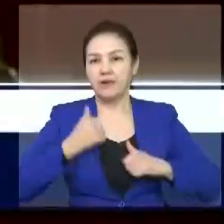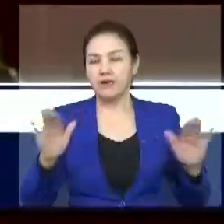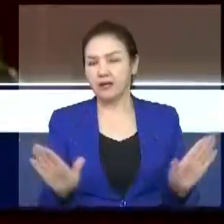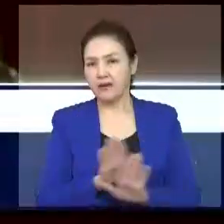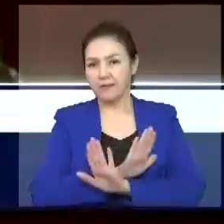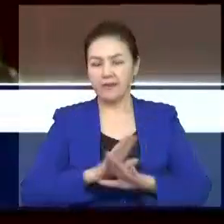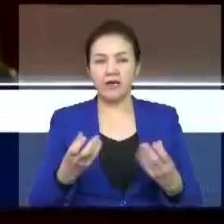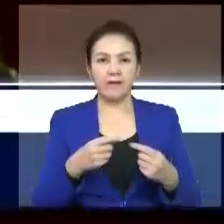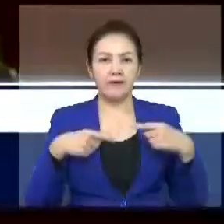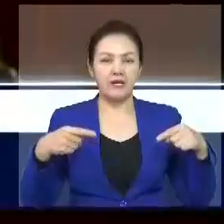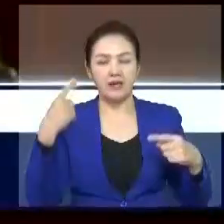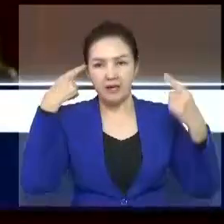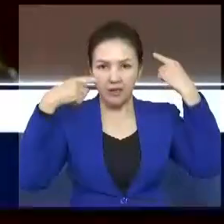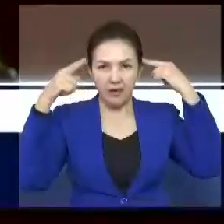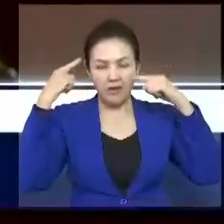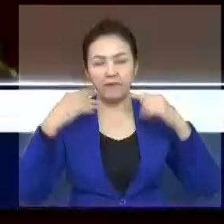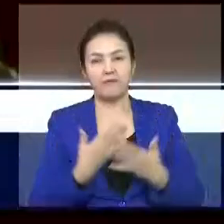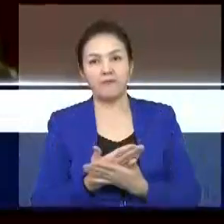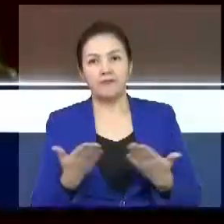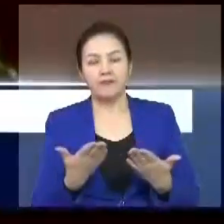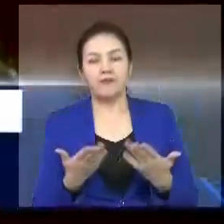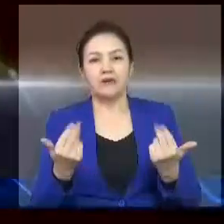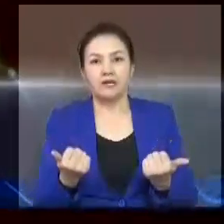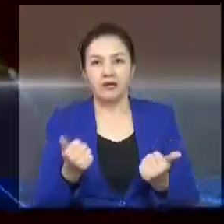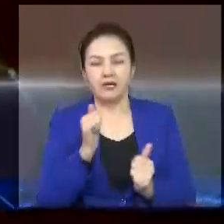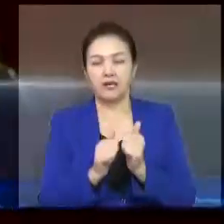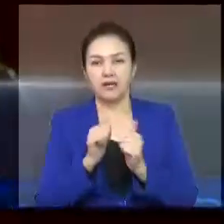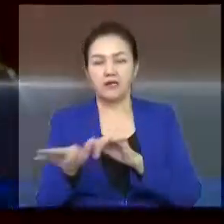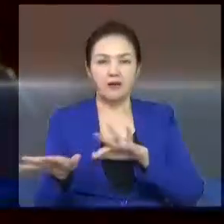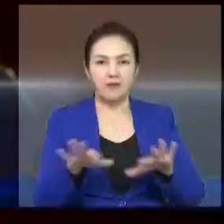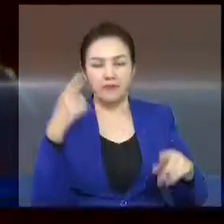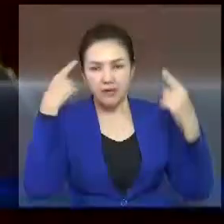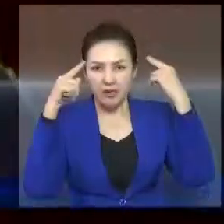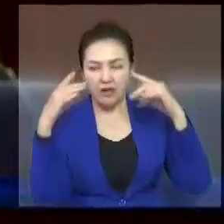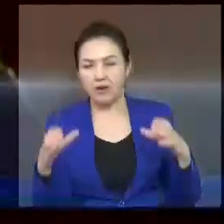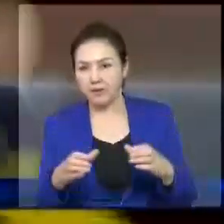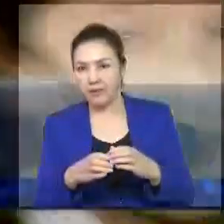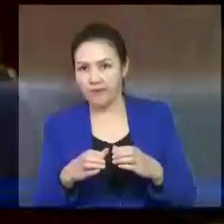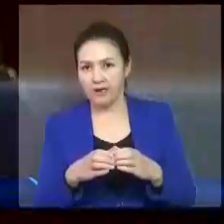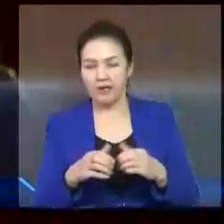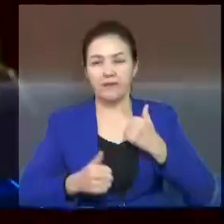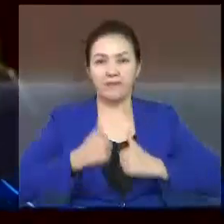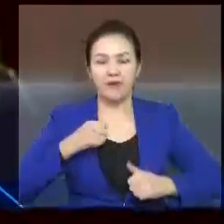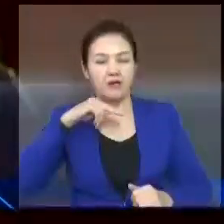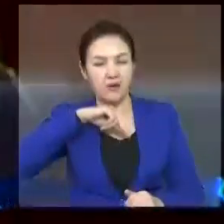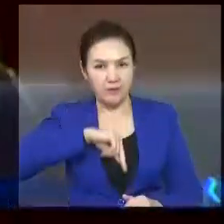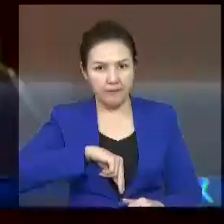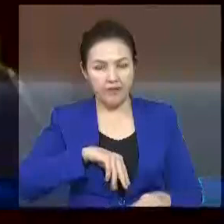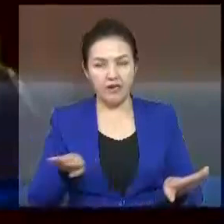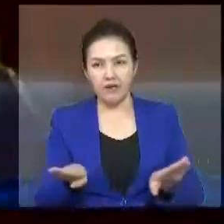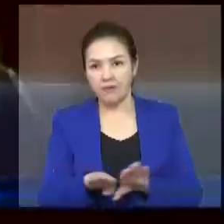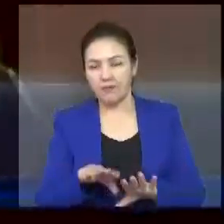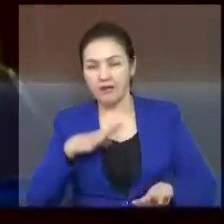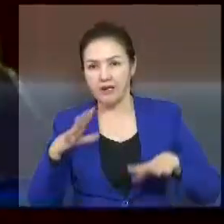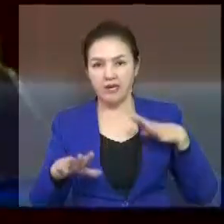әндеріне және де басқа шығармаларына арналған. Әрине, әрбір шығармашылық ұжым осы патриоттық духта, осы репертуарды